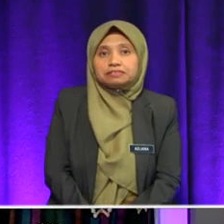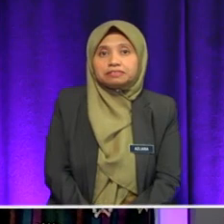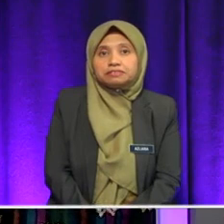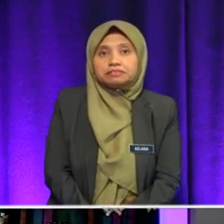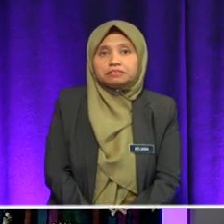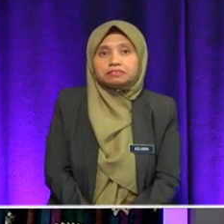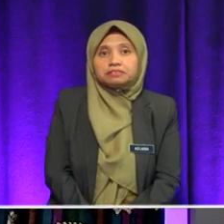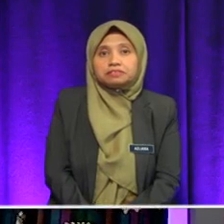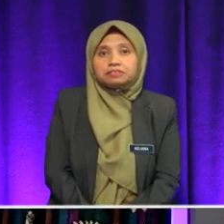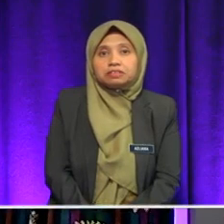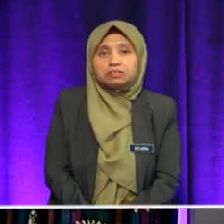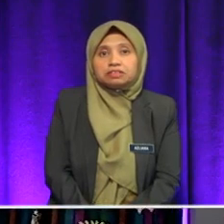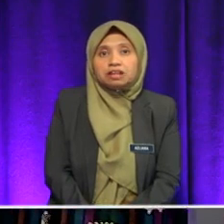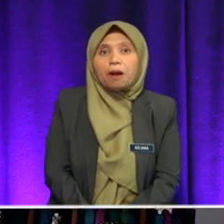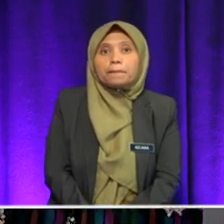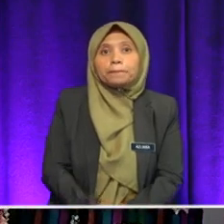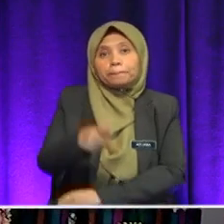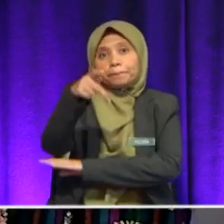beda ini adalah